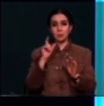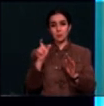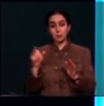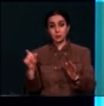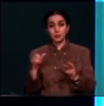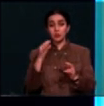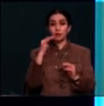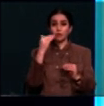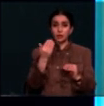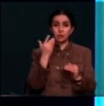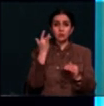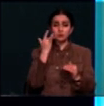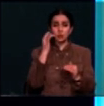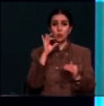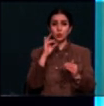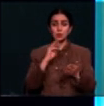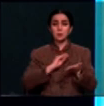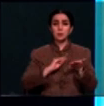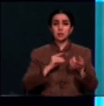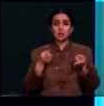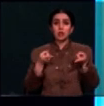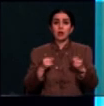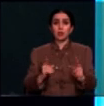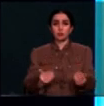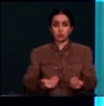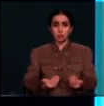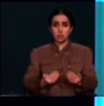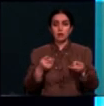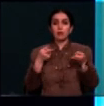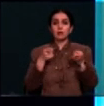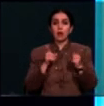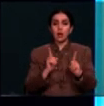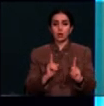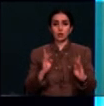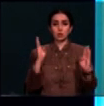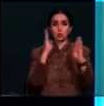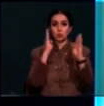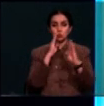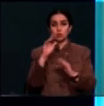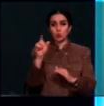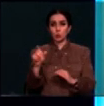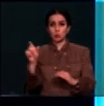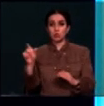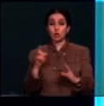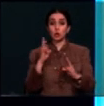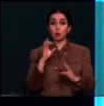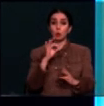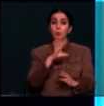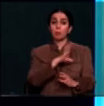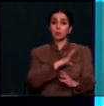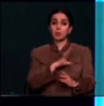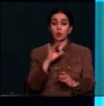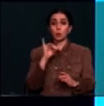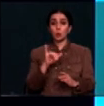В них он всегда описывает реальную жизнь, реальные судьбы людей. Но была у